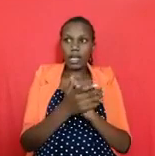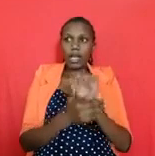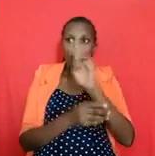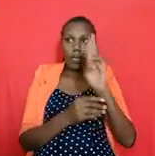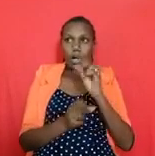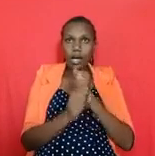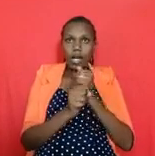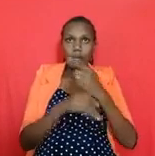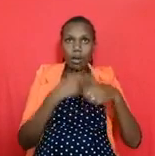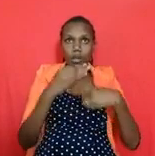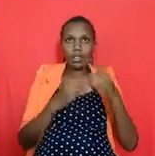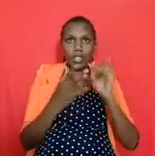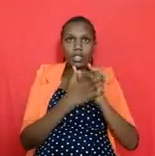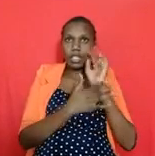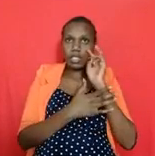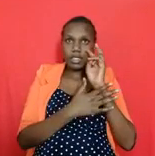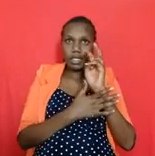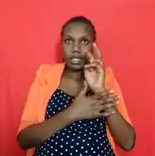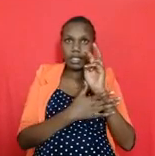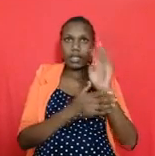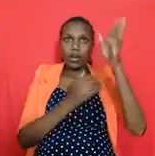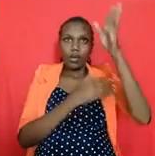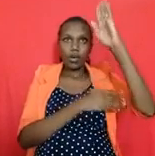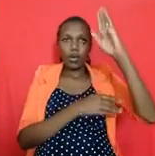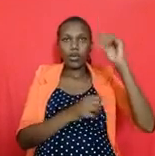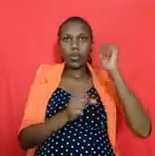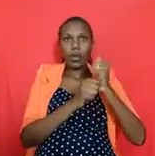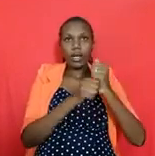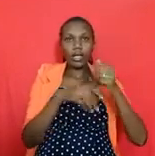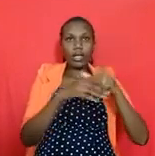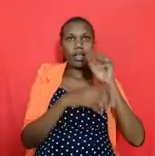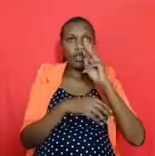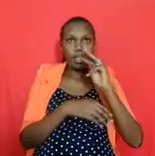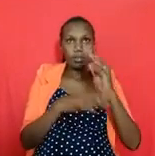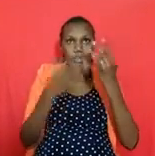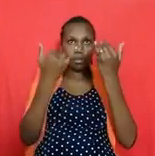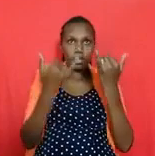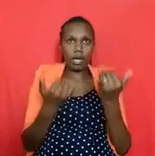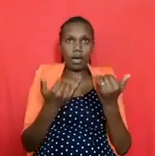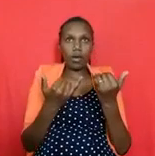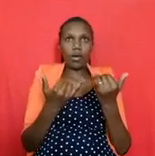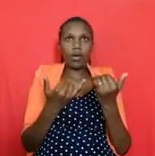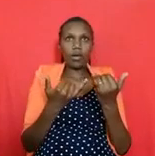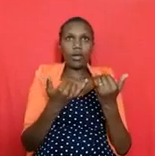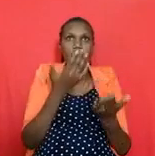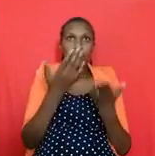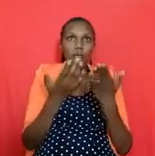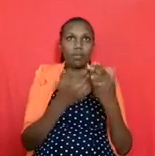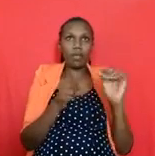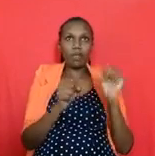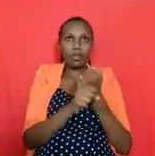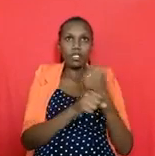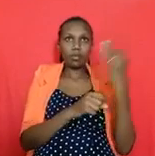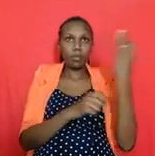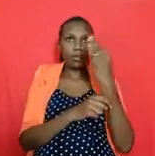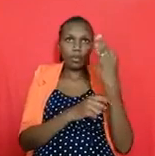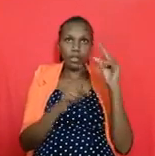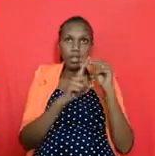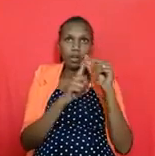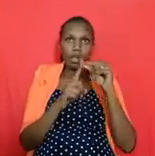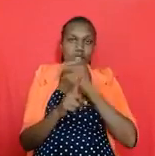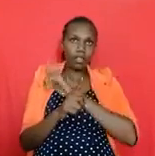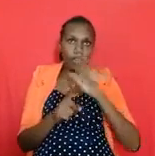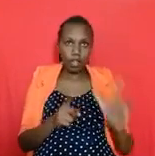makwa ngahota kuona gai akiruta wira thiini waguo kuguo ni uguo niguo ndahota kwaga gukuhunjiria na kiugo kia gai